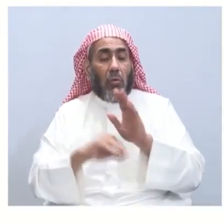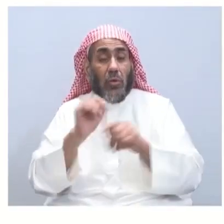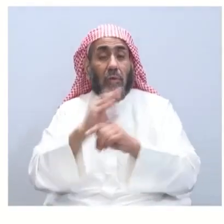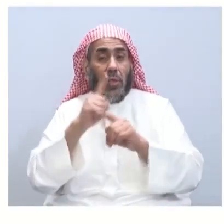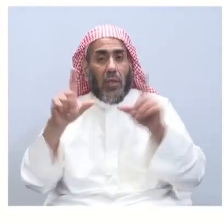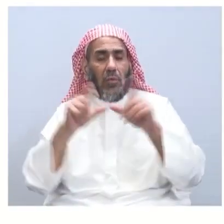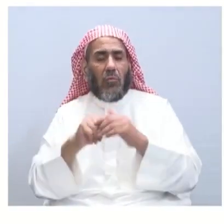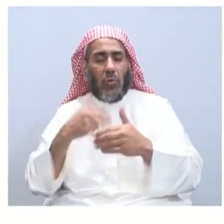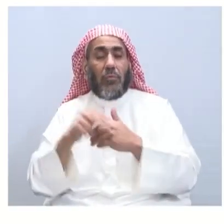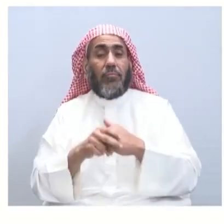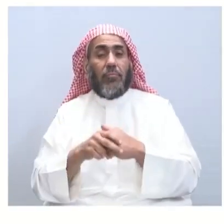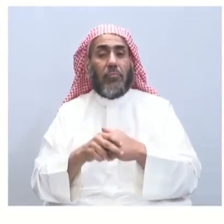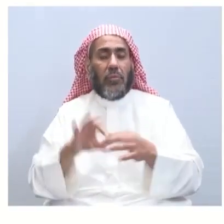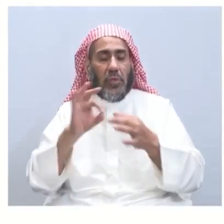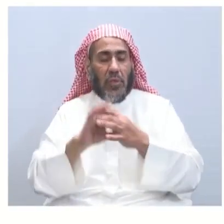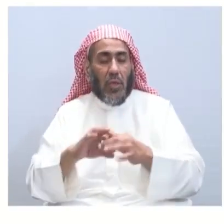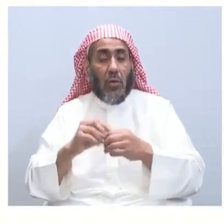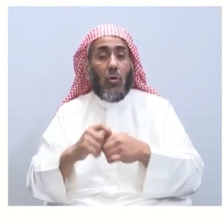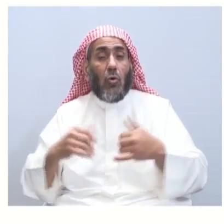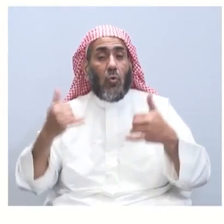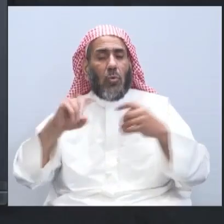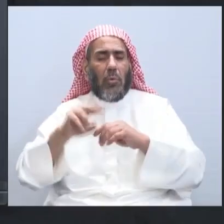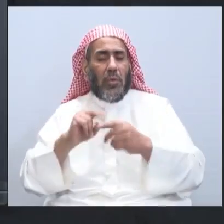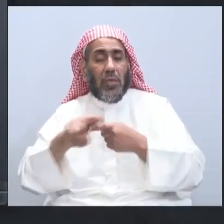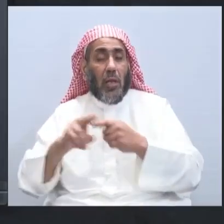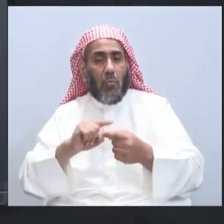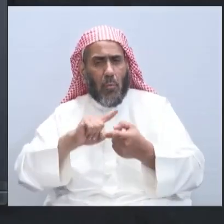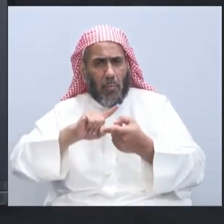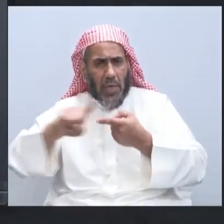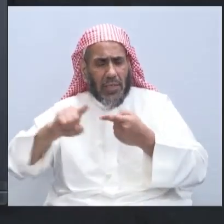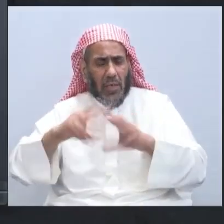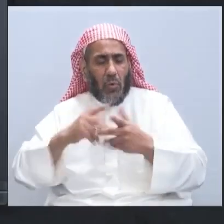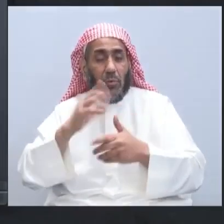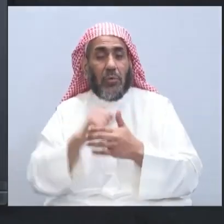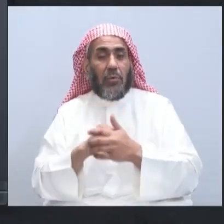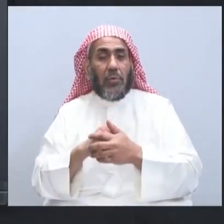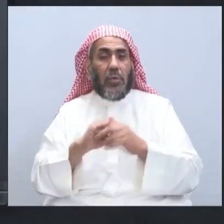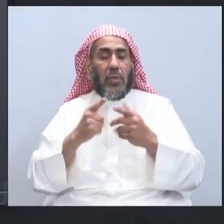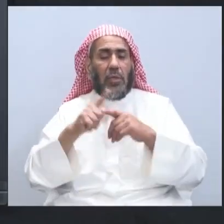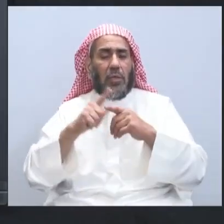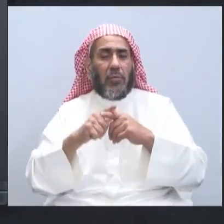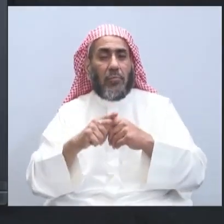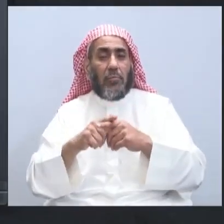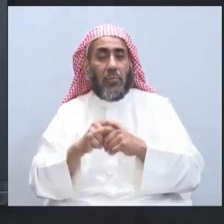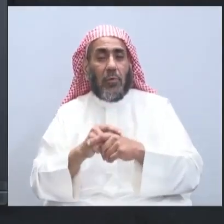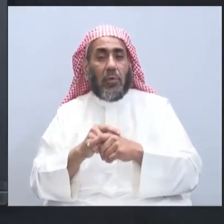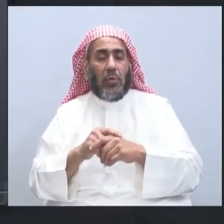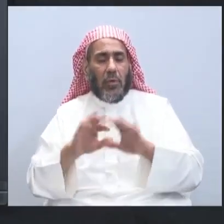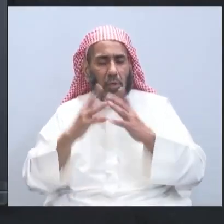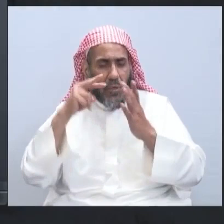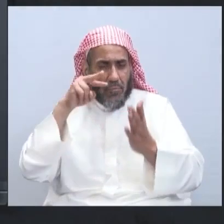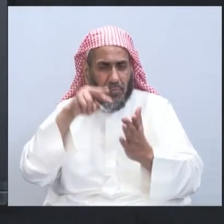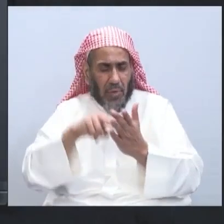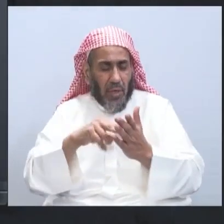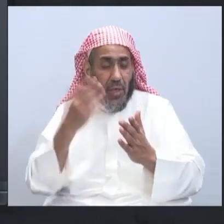التي ظهرت وعادت وايضا اتصال ادباء اتصال ادباء هنا اما اتصال مباشر او اتصال غير مباشر عن طريق يعني الاطلاع على